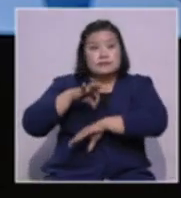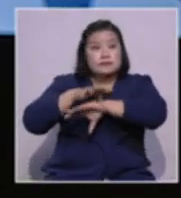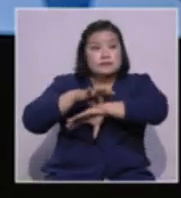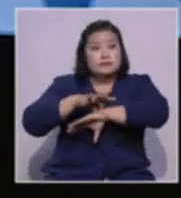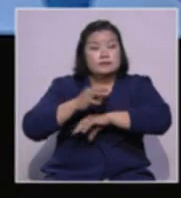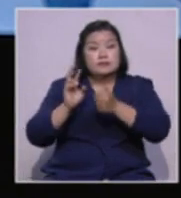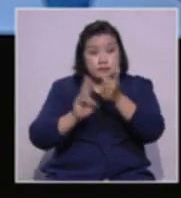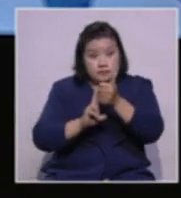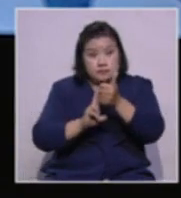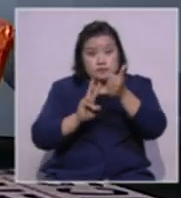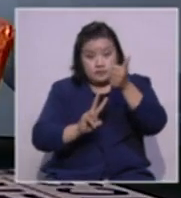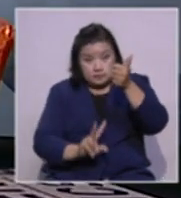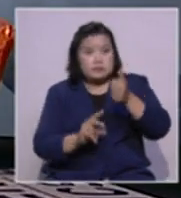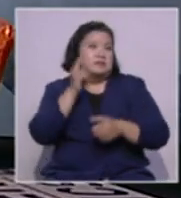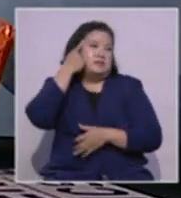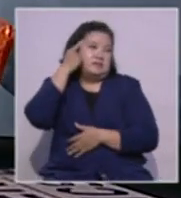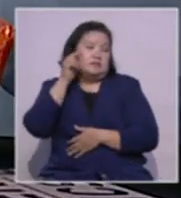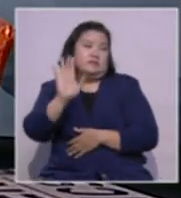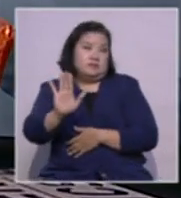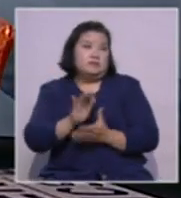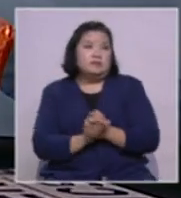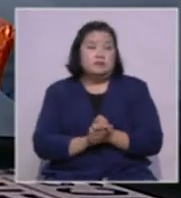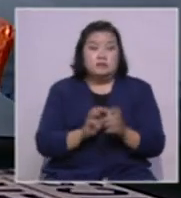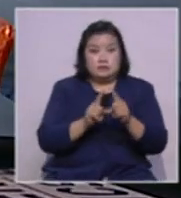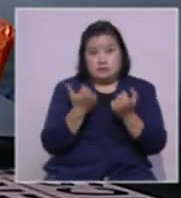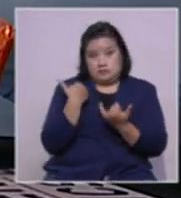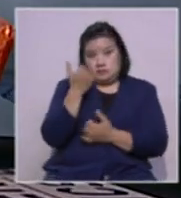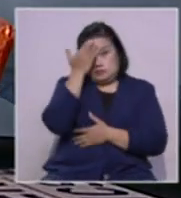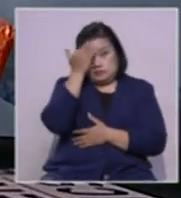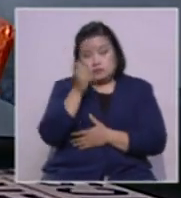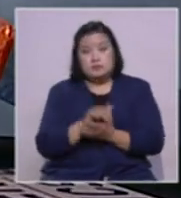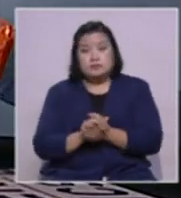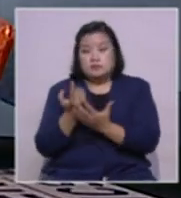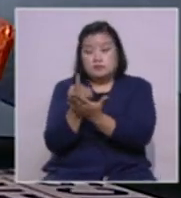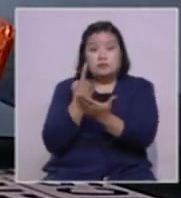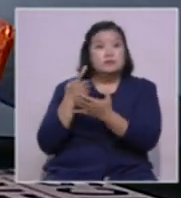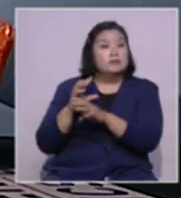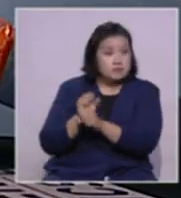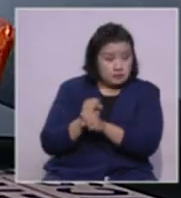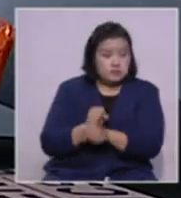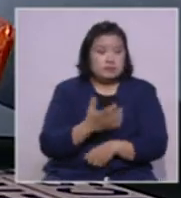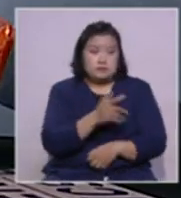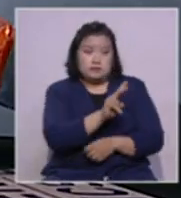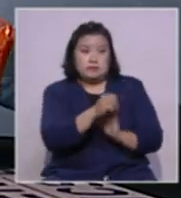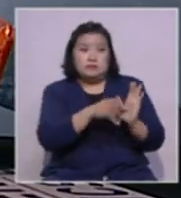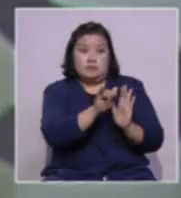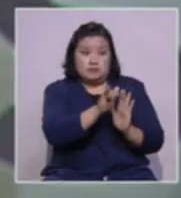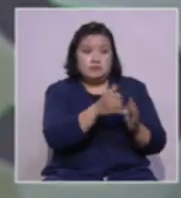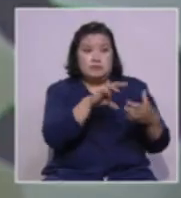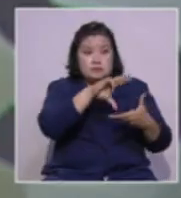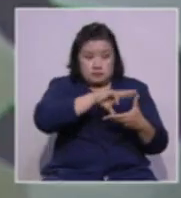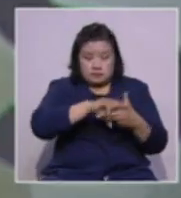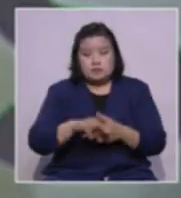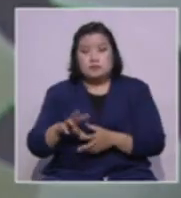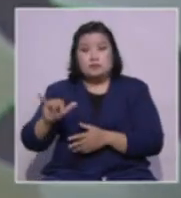ไปดูตรงนั้นก่อน คืออย่างนี้มันมีคุณเฉลิมชัยเนี่ยที่เป็นตัวแทนจากพรรคประชาธิปัตย์ใช่มั้ยครับแล้วคุณธรรมนัสเนี่ยพลังประชารัฐคุณมนัญญาไทยเศรษฐ์เนี่ยมาจากภูมิ